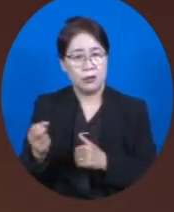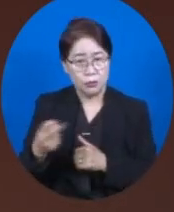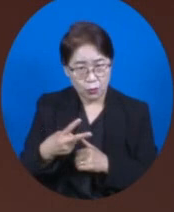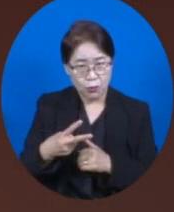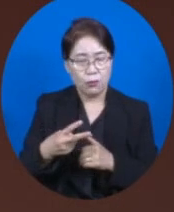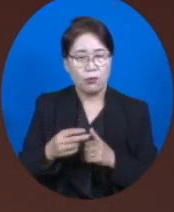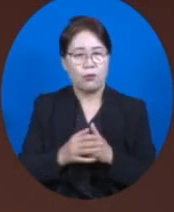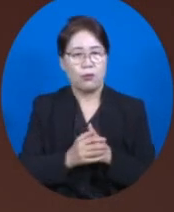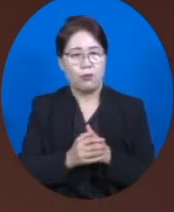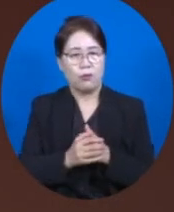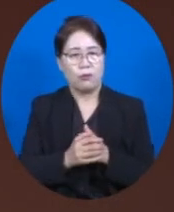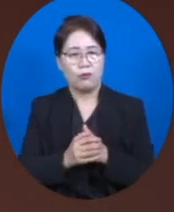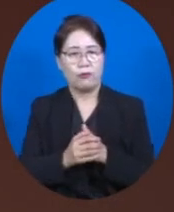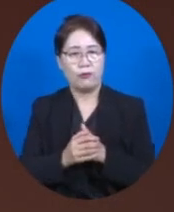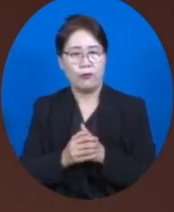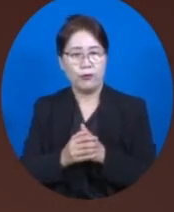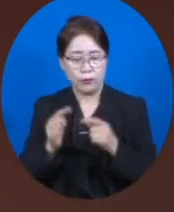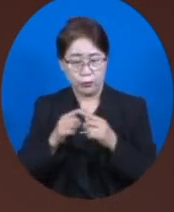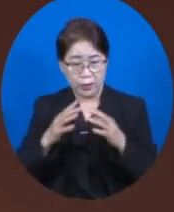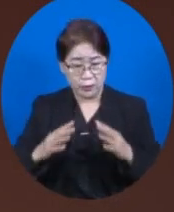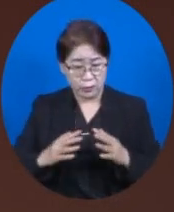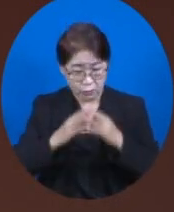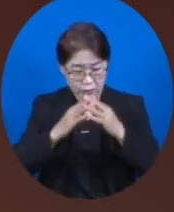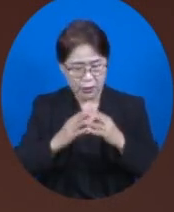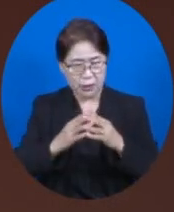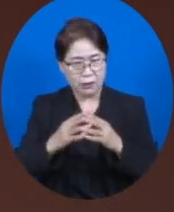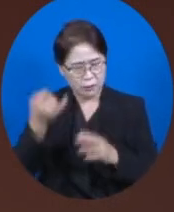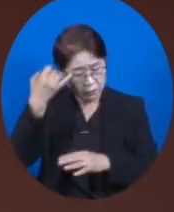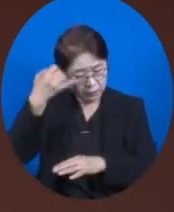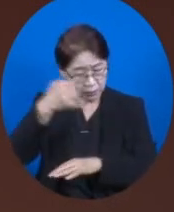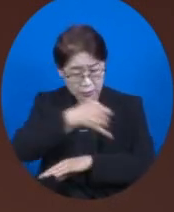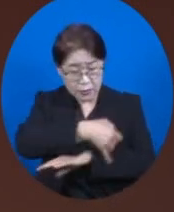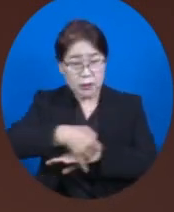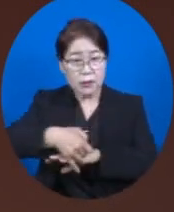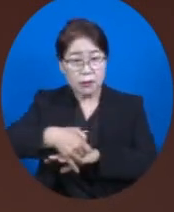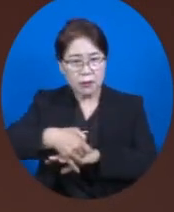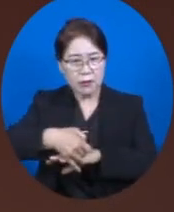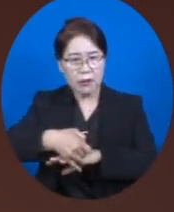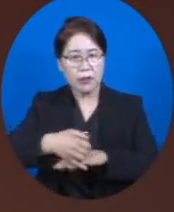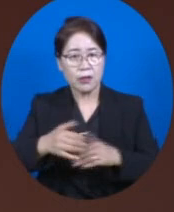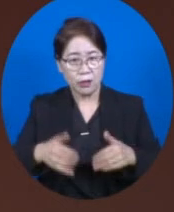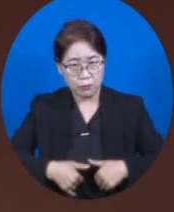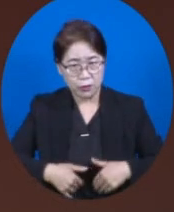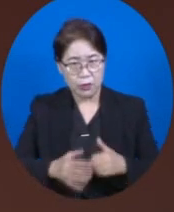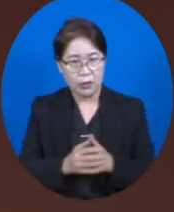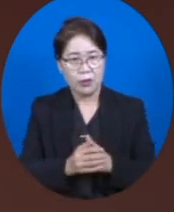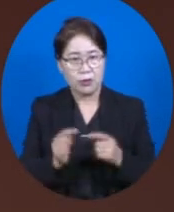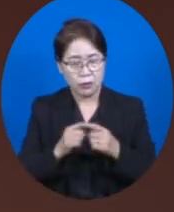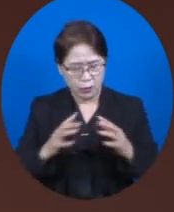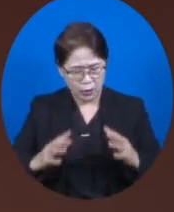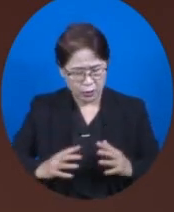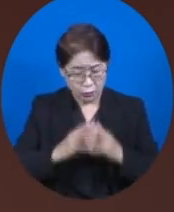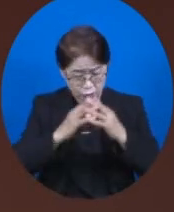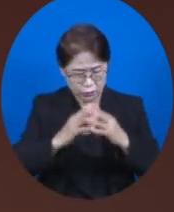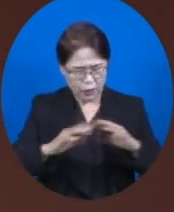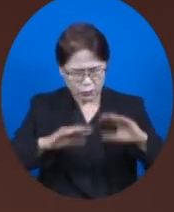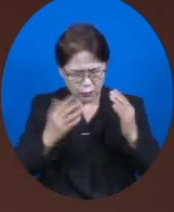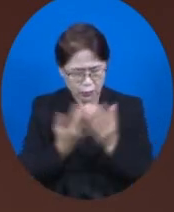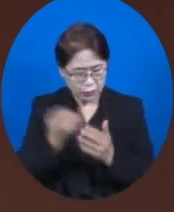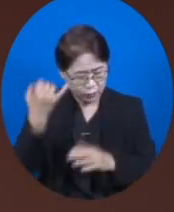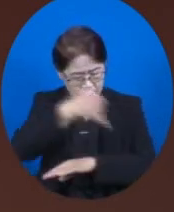아닙니다 성전을 지으려면 설계도가 필요하죠 성전 건축에 설계도까지